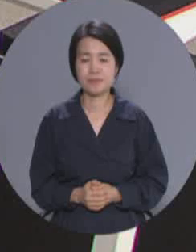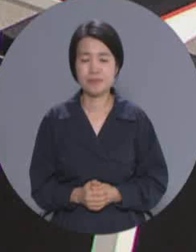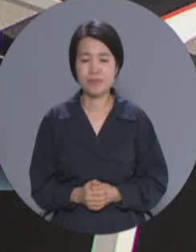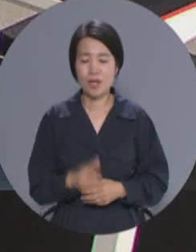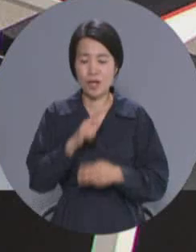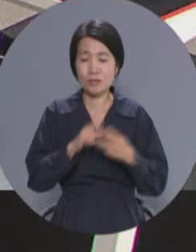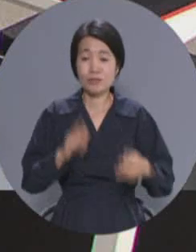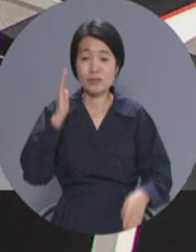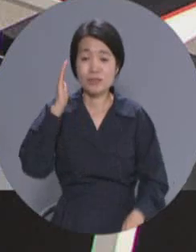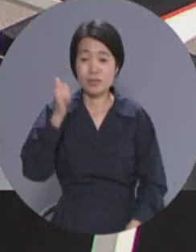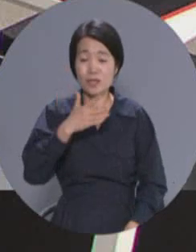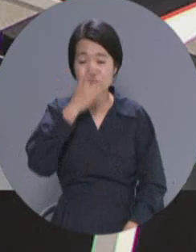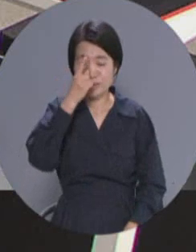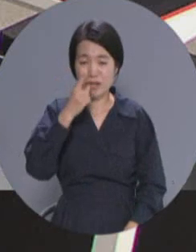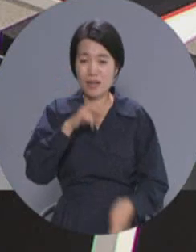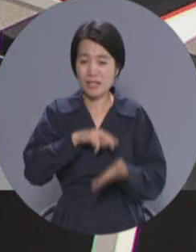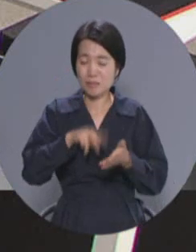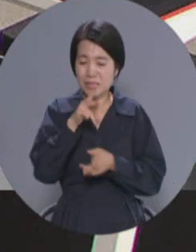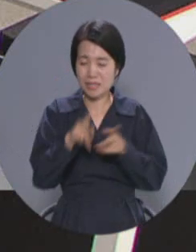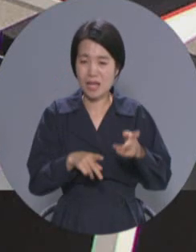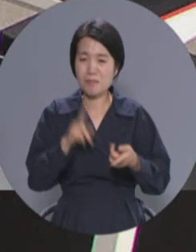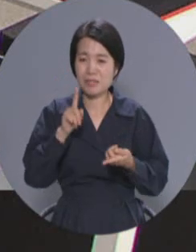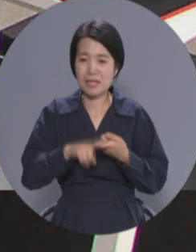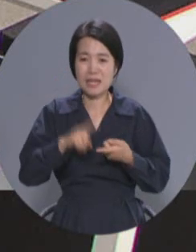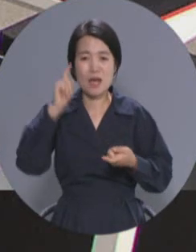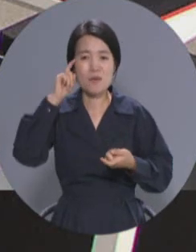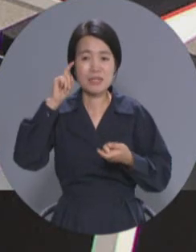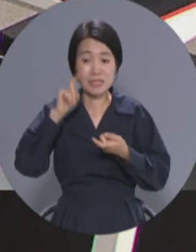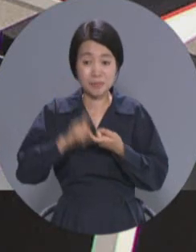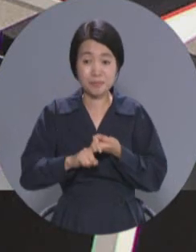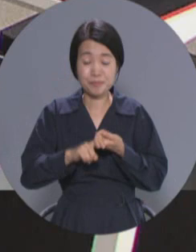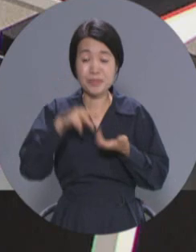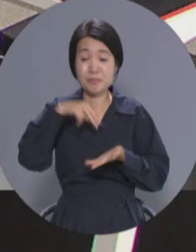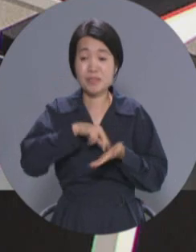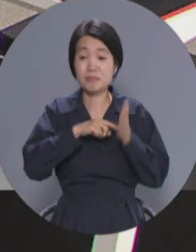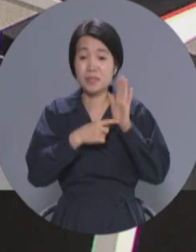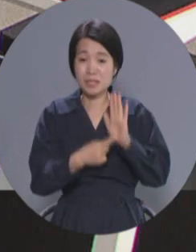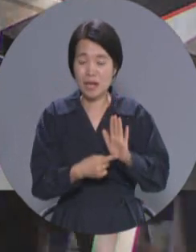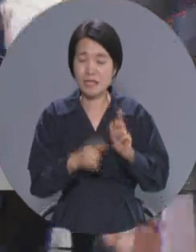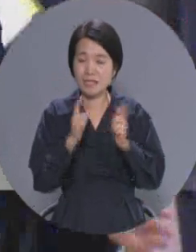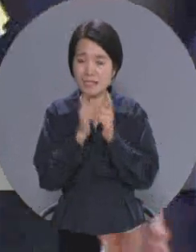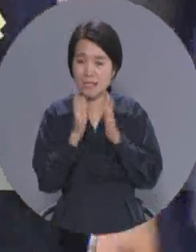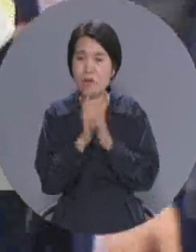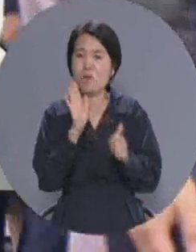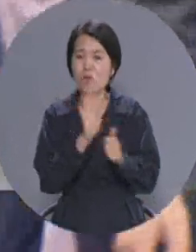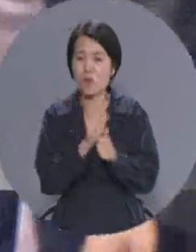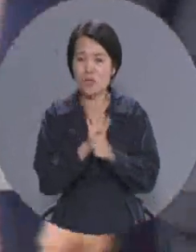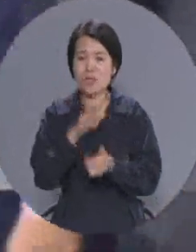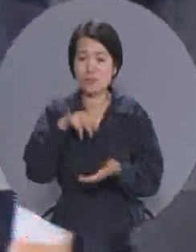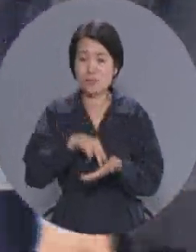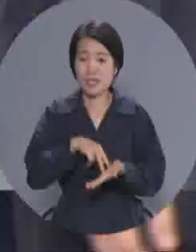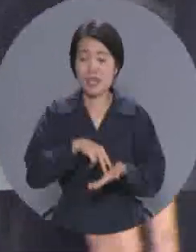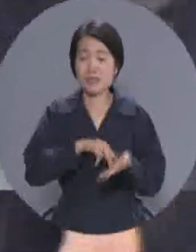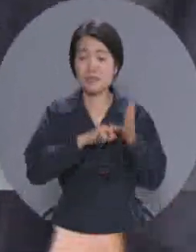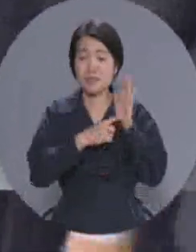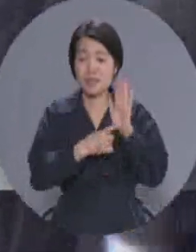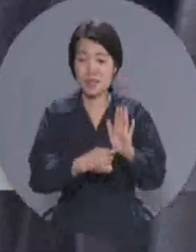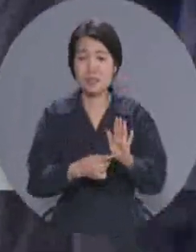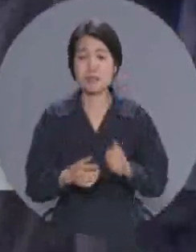윤성열 대통령이 순천 애니메이션 산업에 대해 깊은 관심을 표명하고 직접 챙기겠다는 의지를